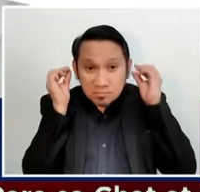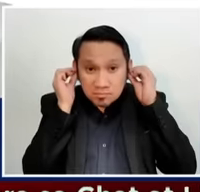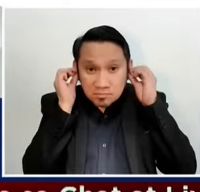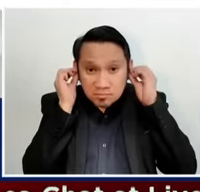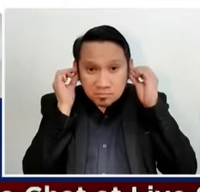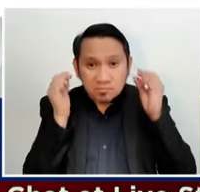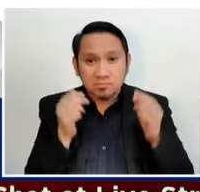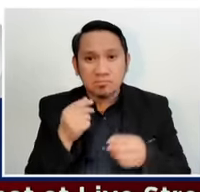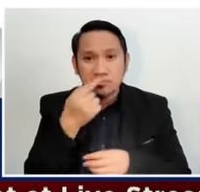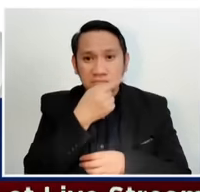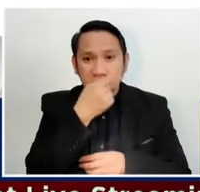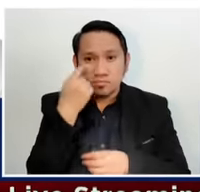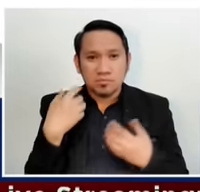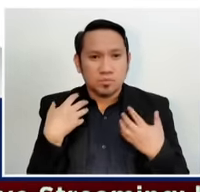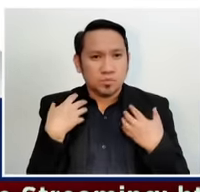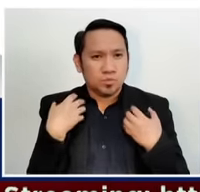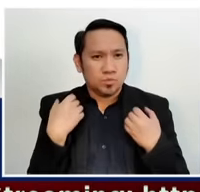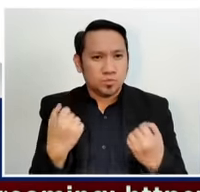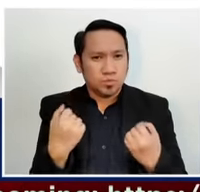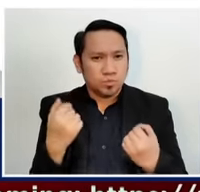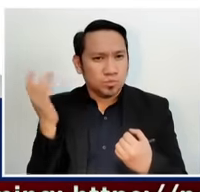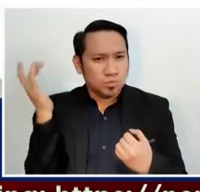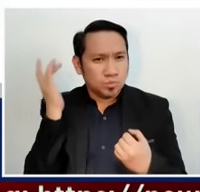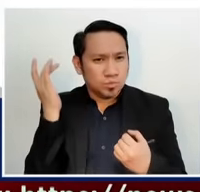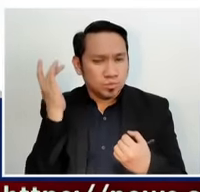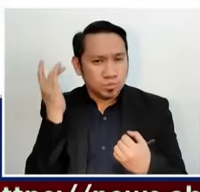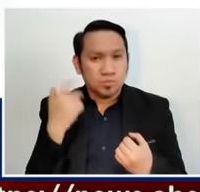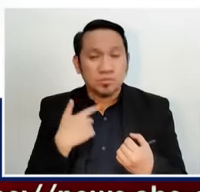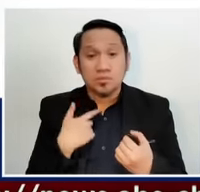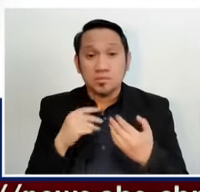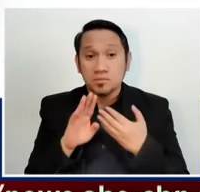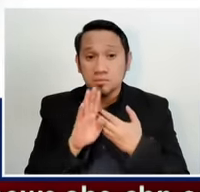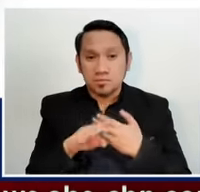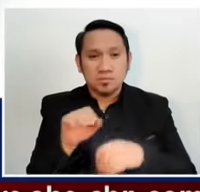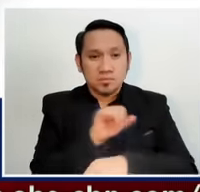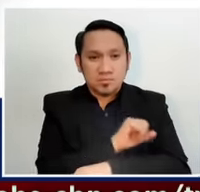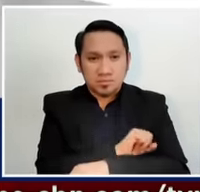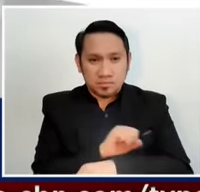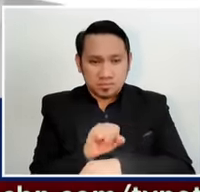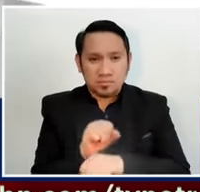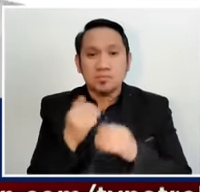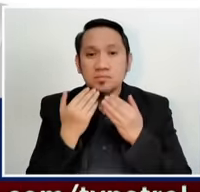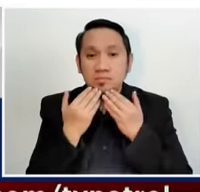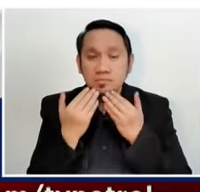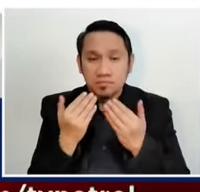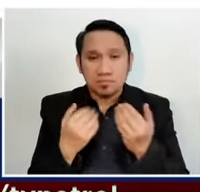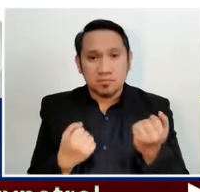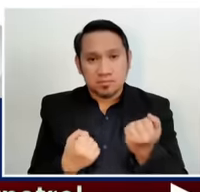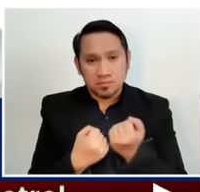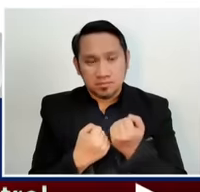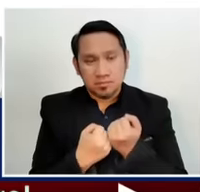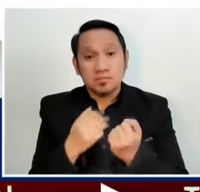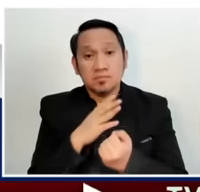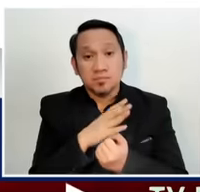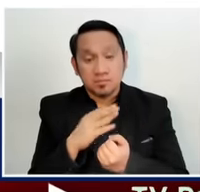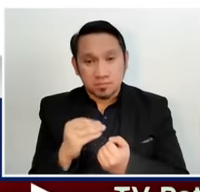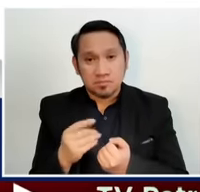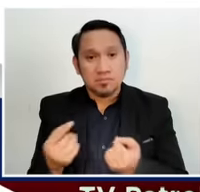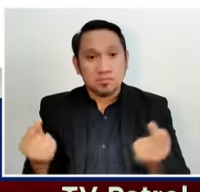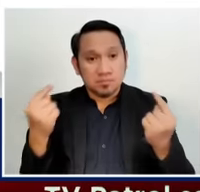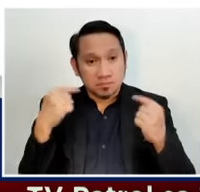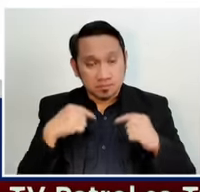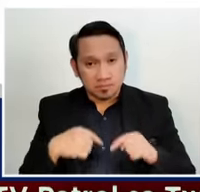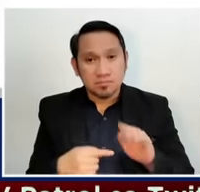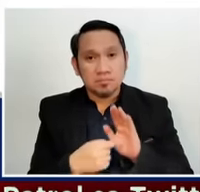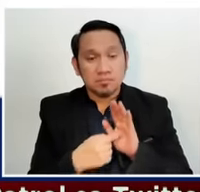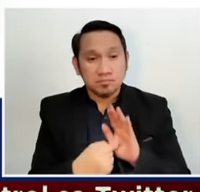tenga dahil sa lakas ng ingay. Pagbalik sa stage, nagpasalamat si JK sa suporta at sa pagdalo sa kanyang show,